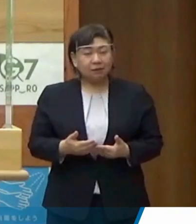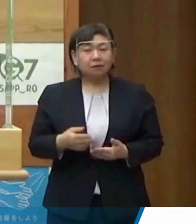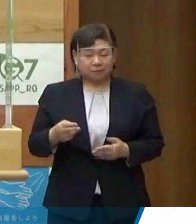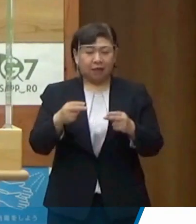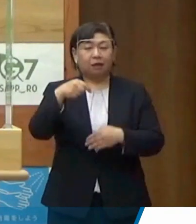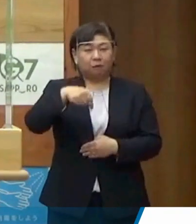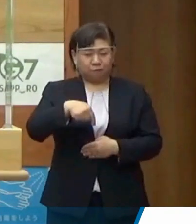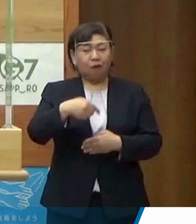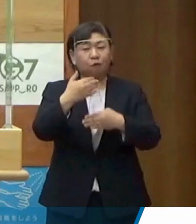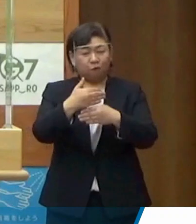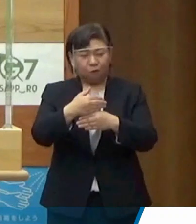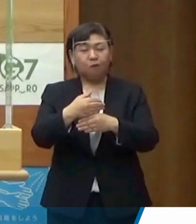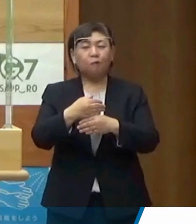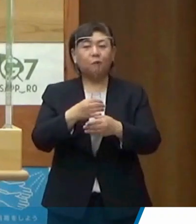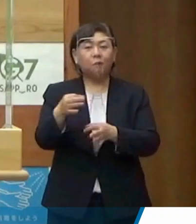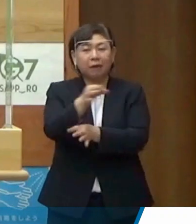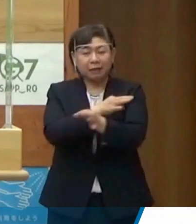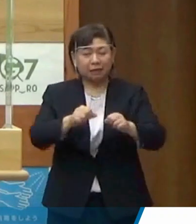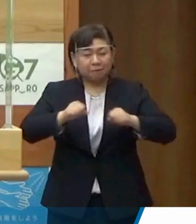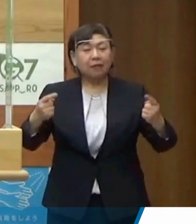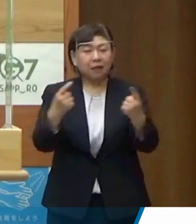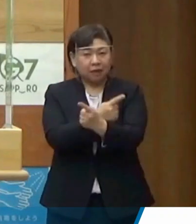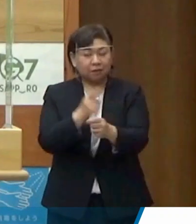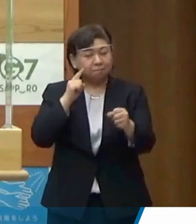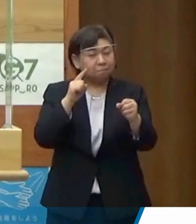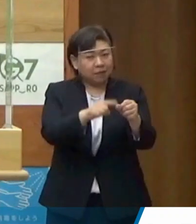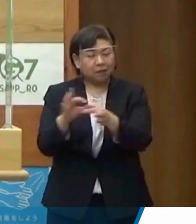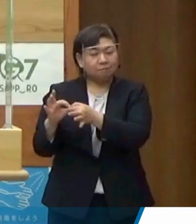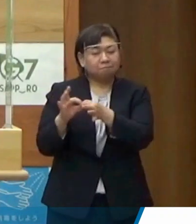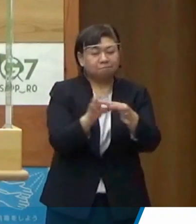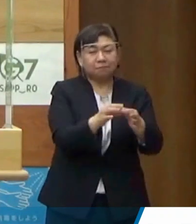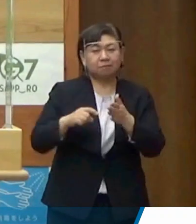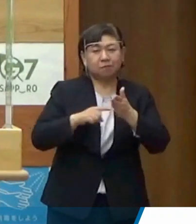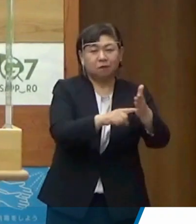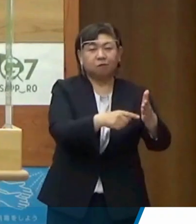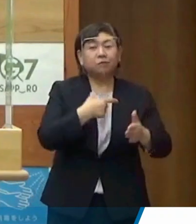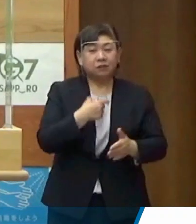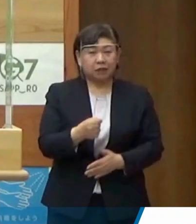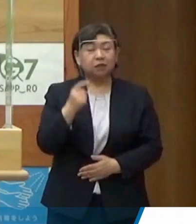経済の活性化に向けて切れ目なく取り組んでいきたいと考えています。